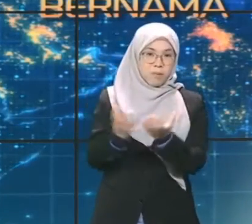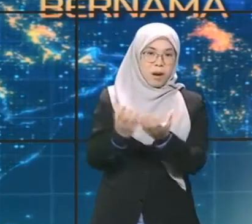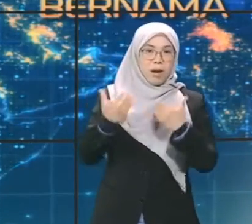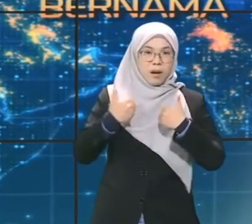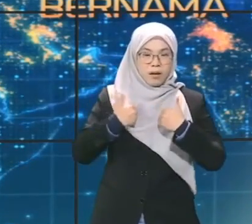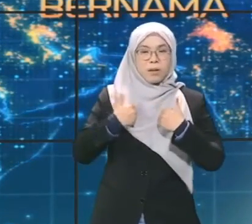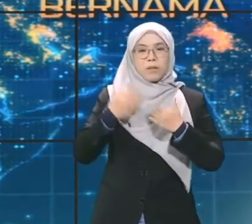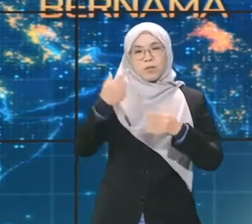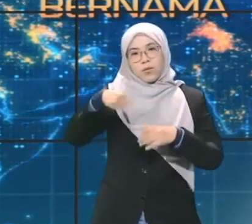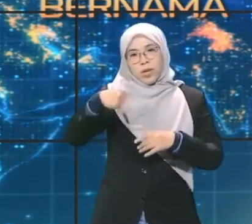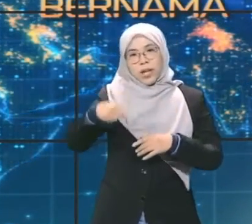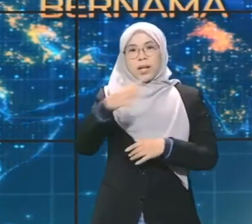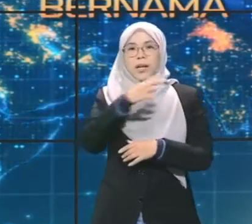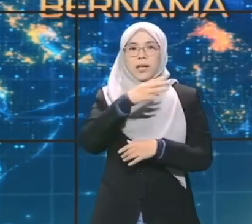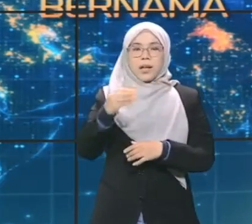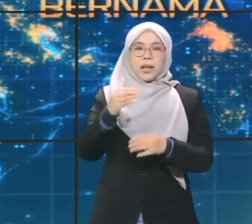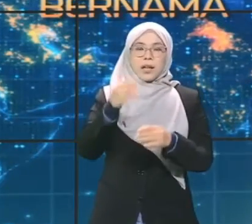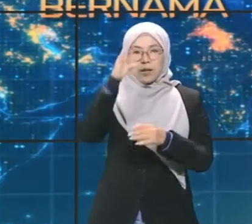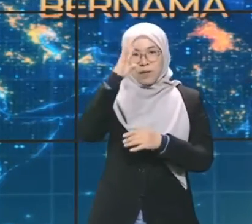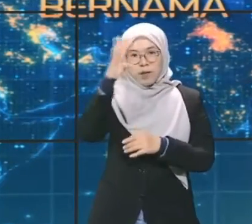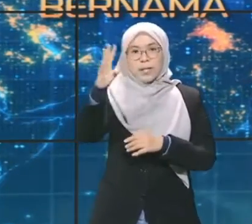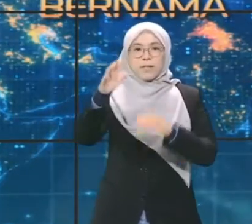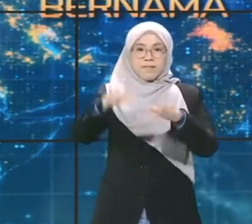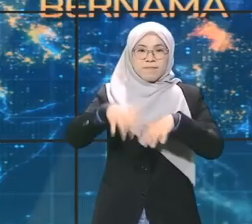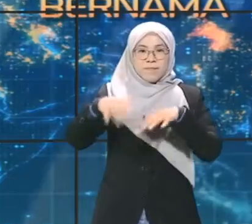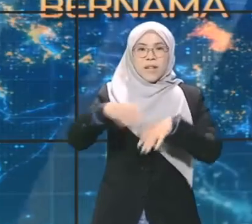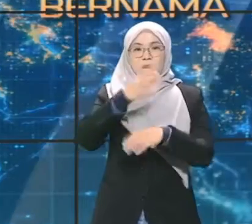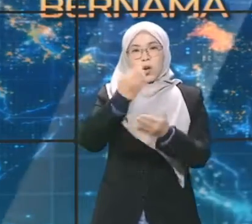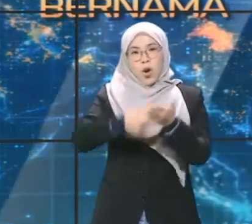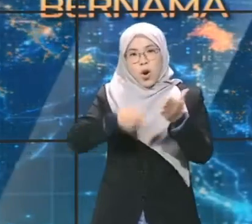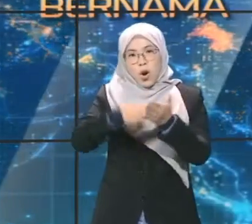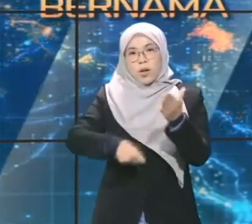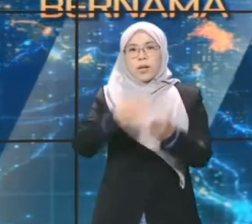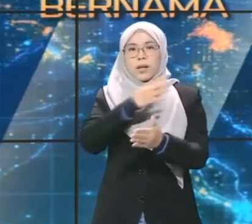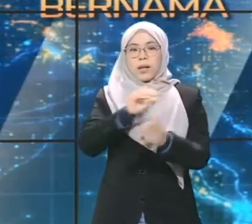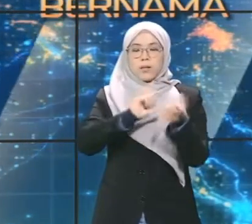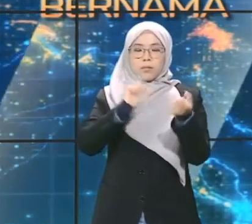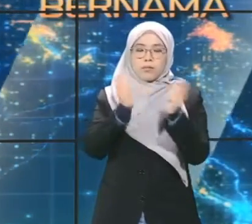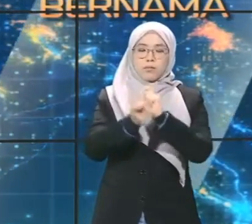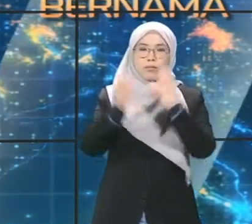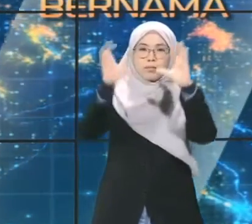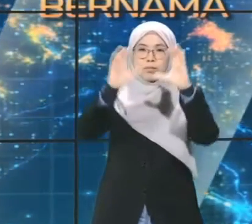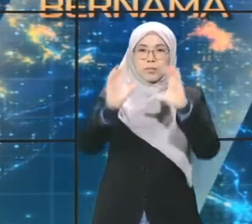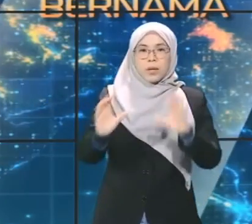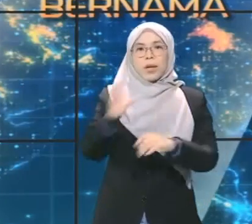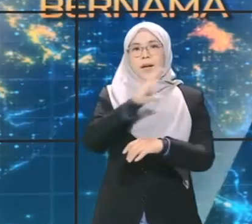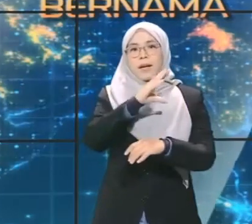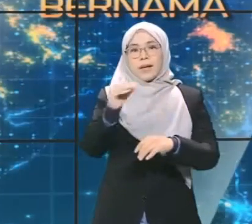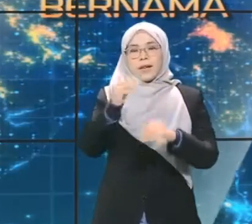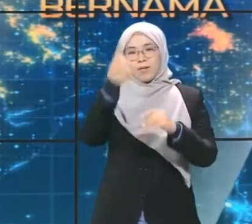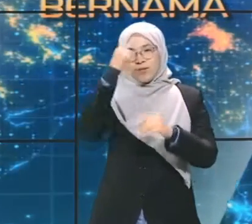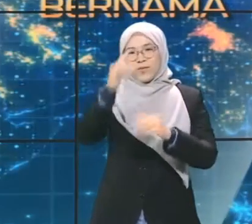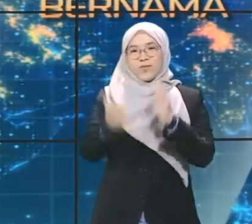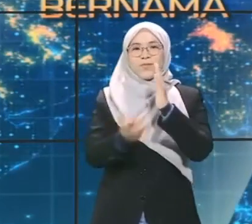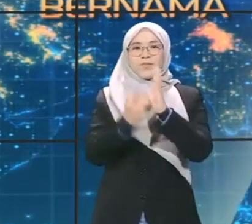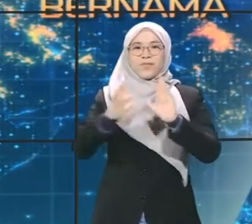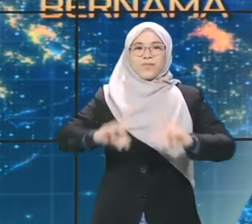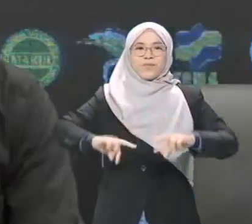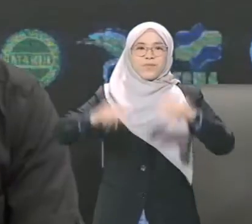dan inovasi pertanian kaos input pertanian perubahan iklim serta tahap adaptasi teknologi